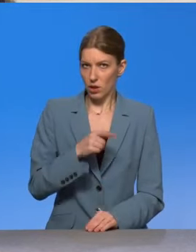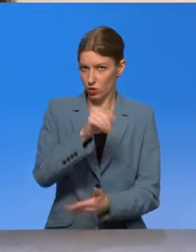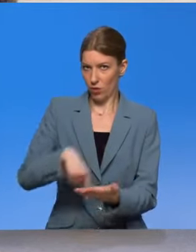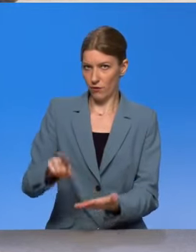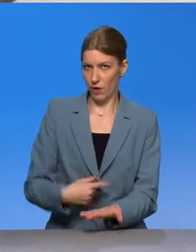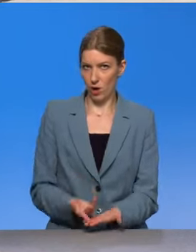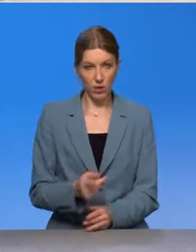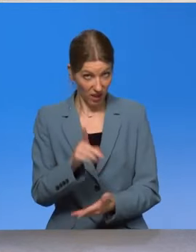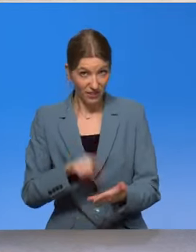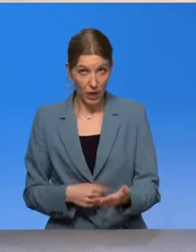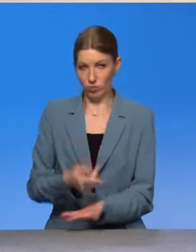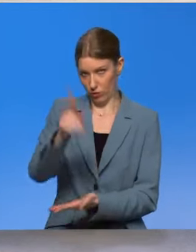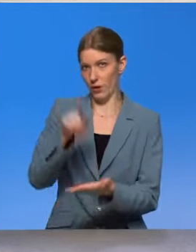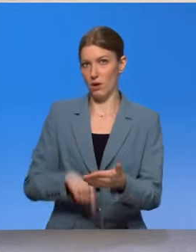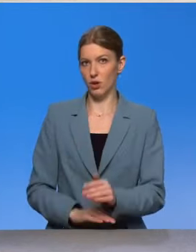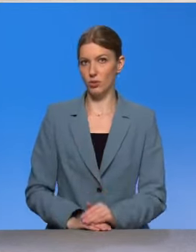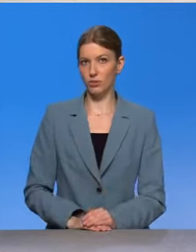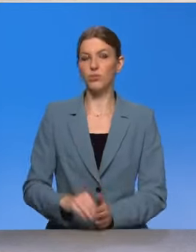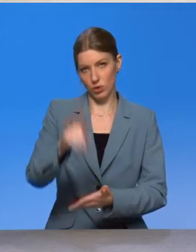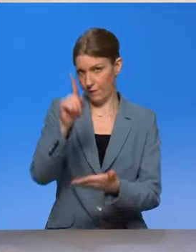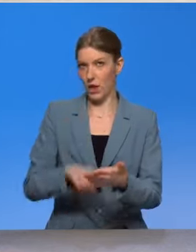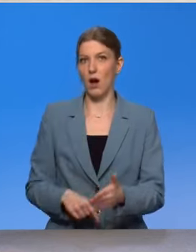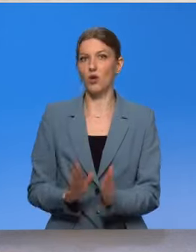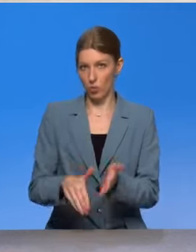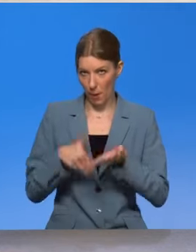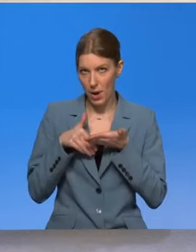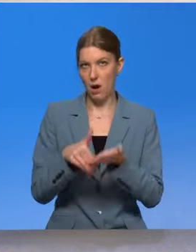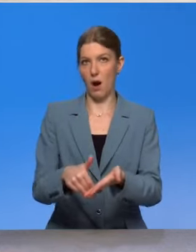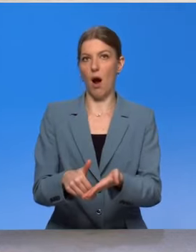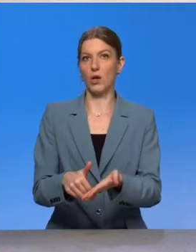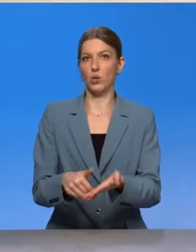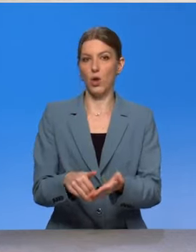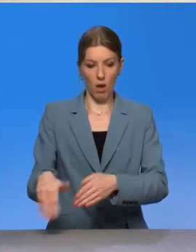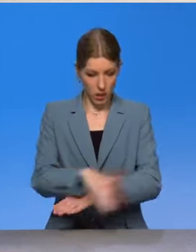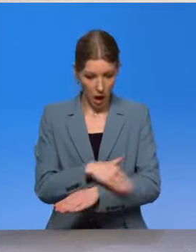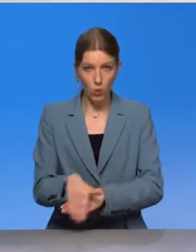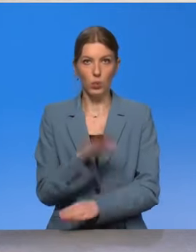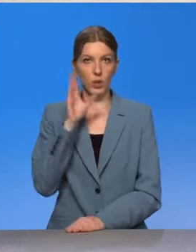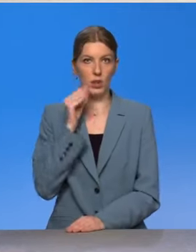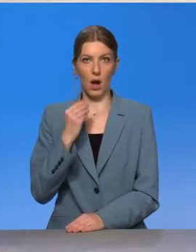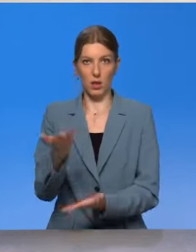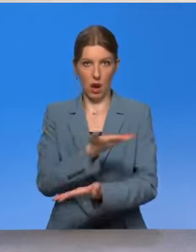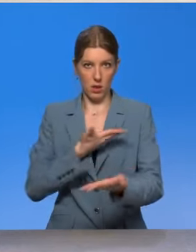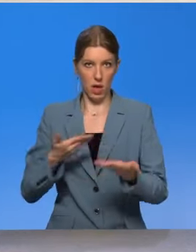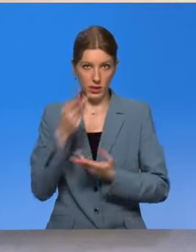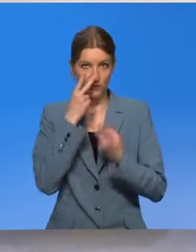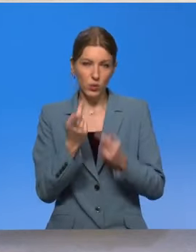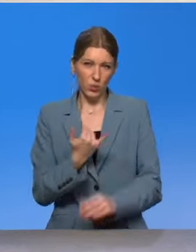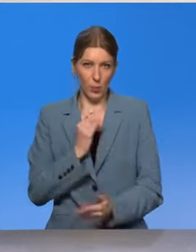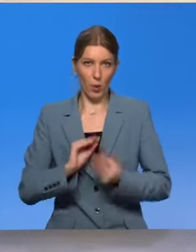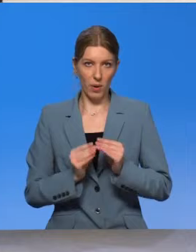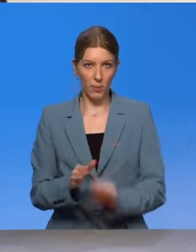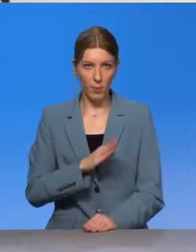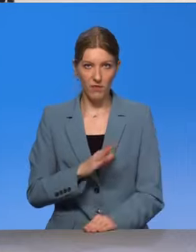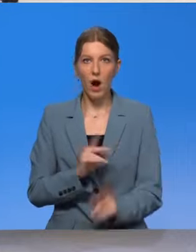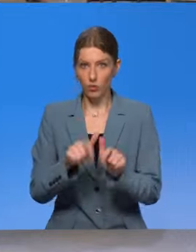Как? Доверяют. Доверяют и помогают. И на улице, вот когда нас видят, у нас бывают проблемы.